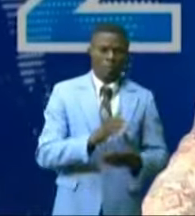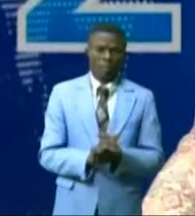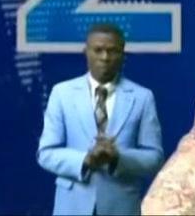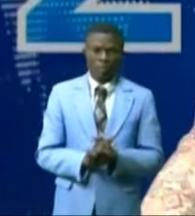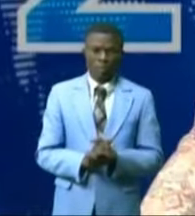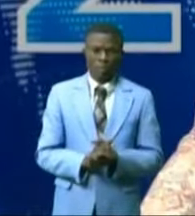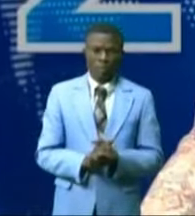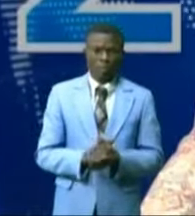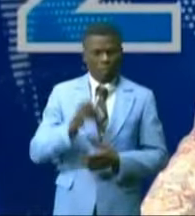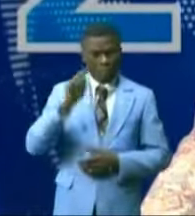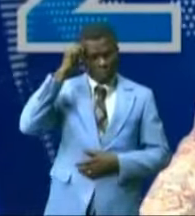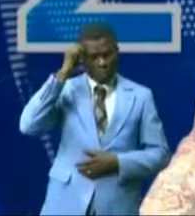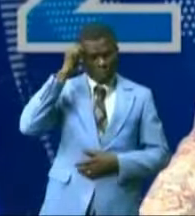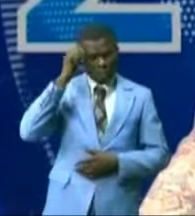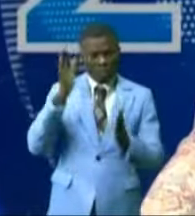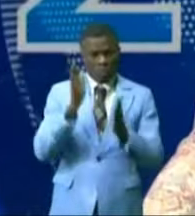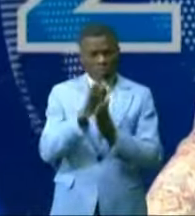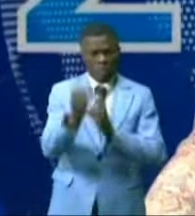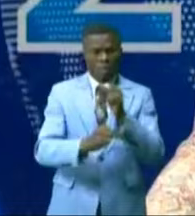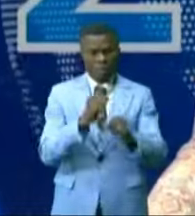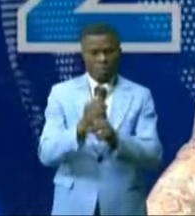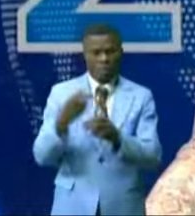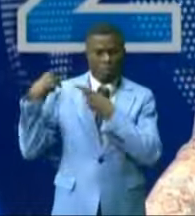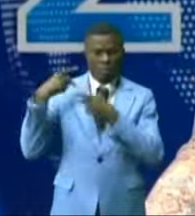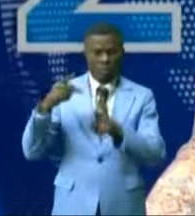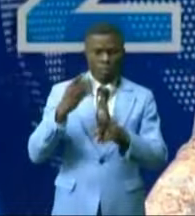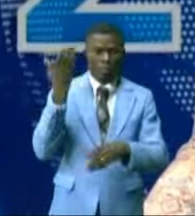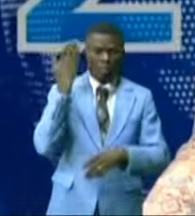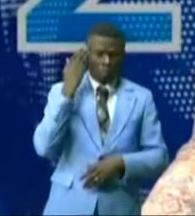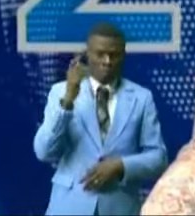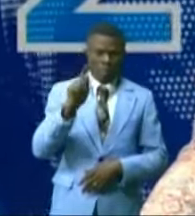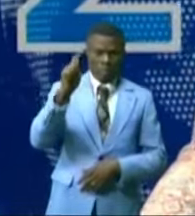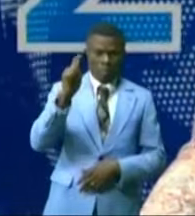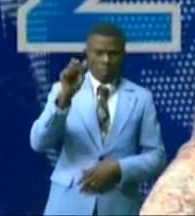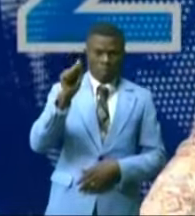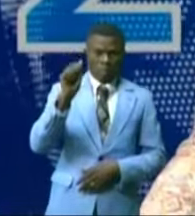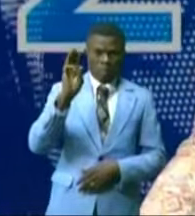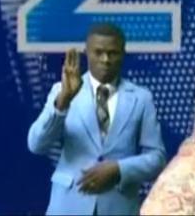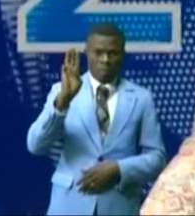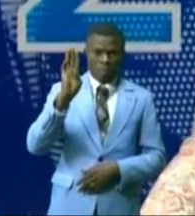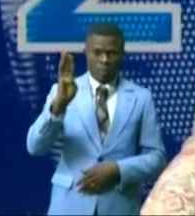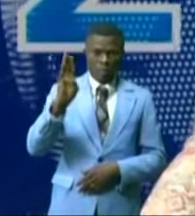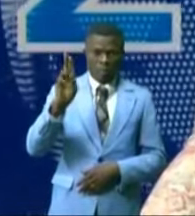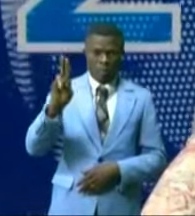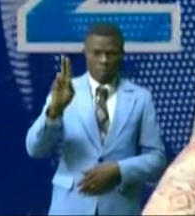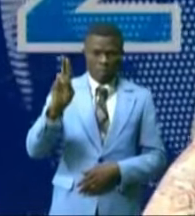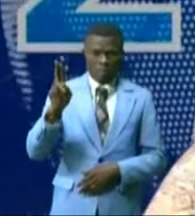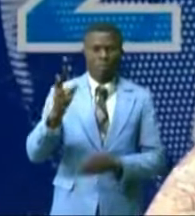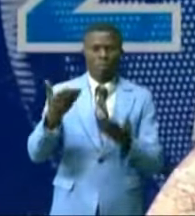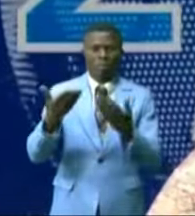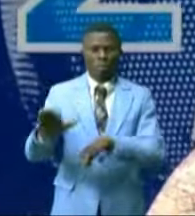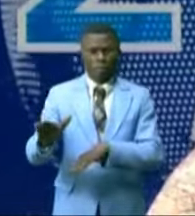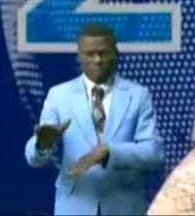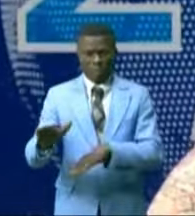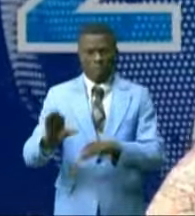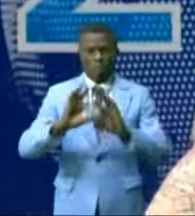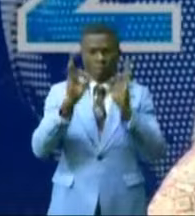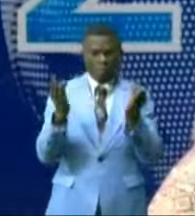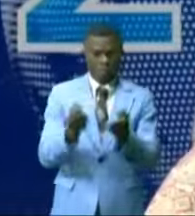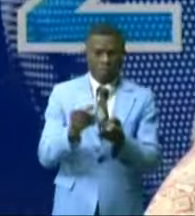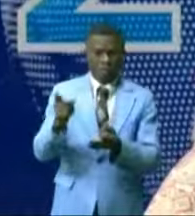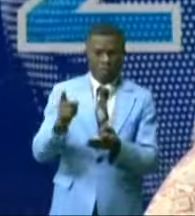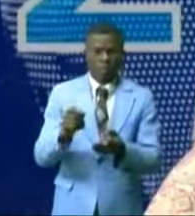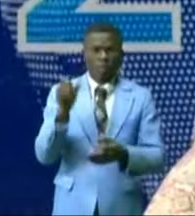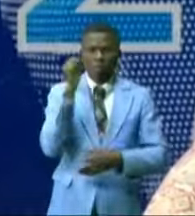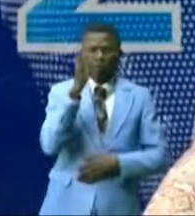Et on s'en souvient également, 10 ans déjà depuis que mourait Pascal Taboulaye-Rouchereau, artiste musicien congolais, sa famille biologique